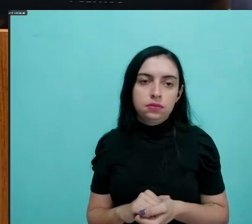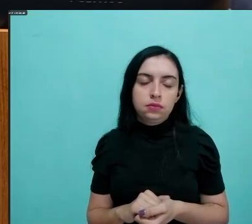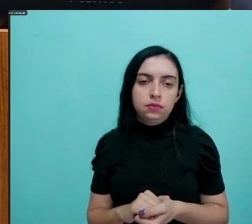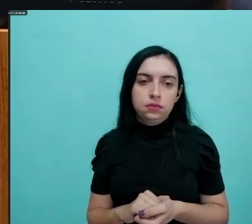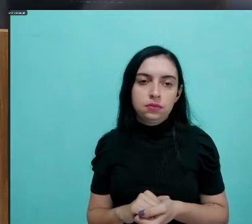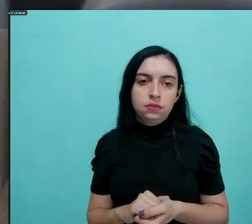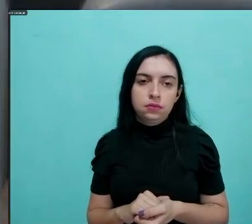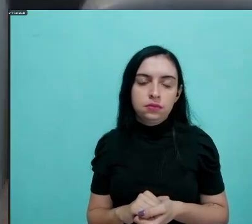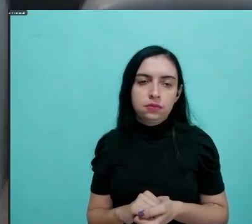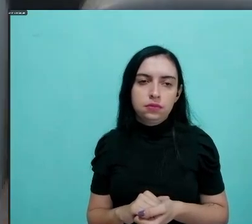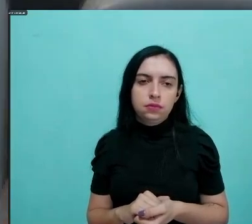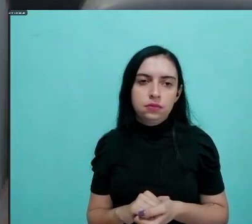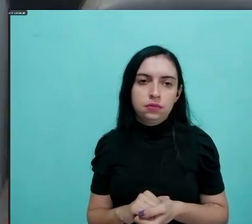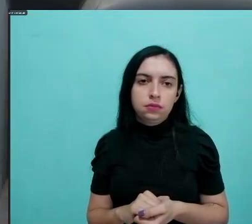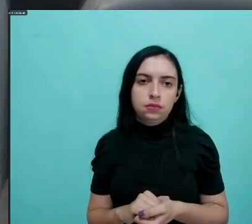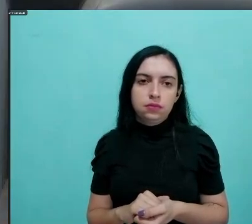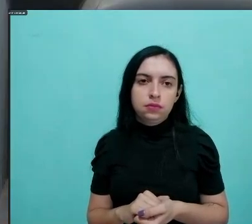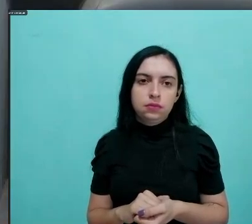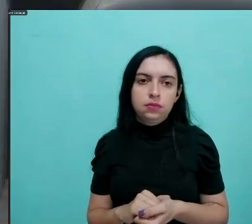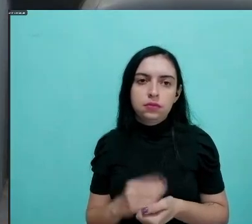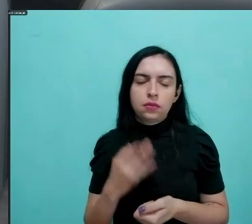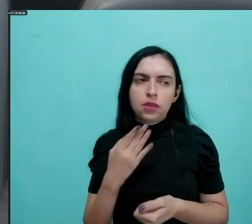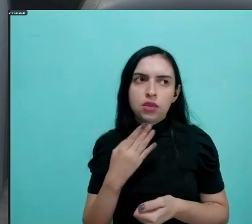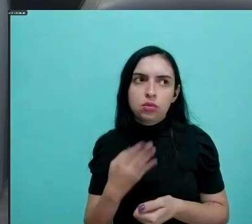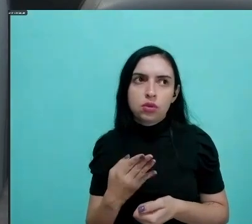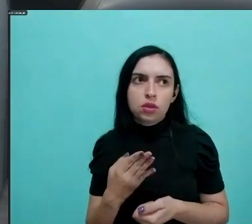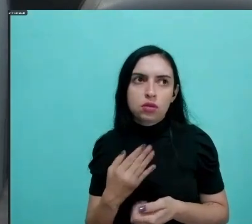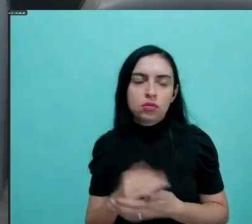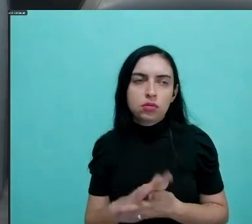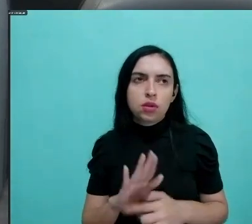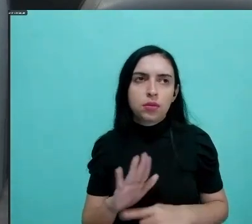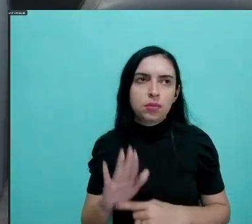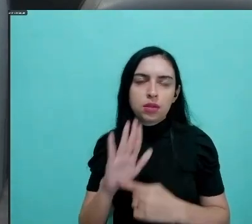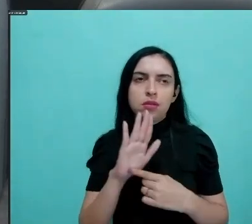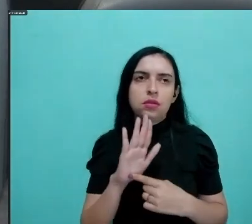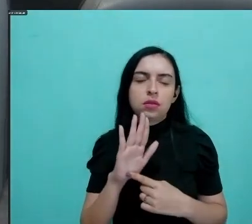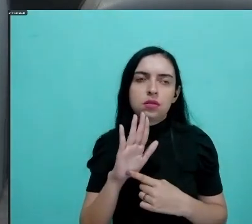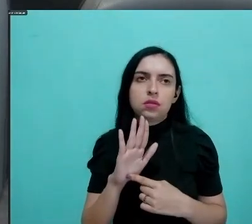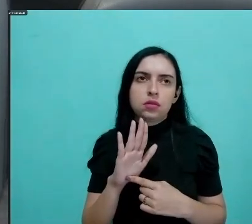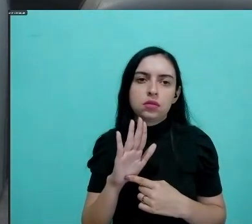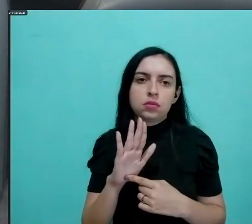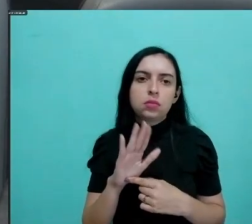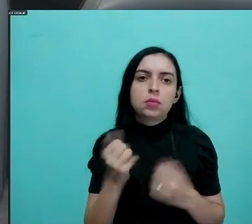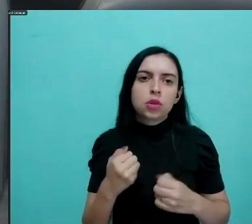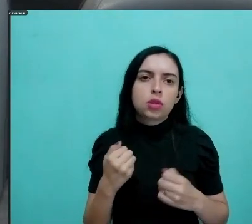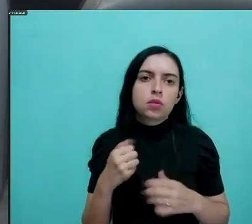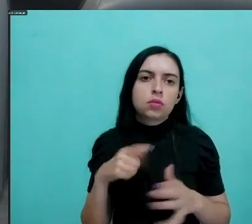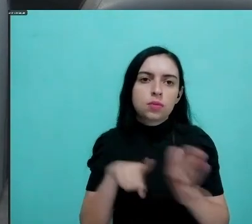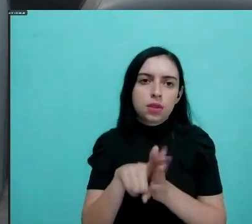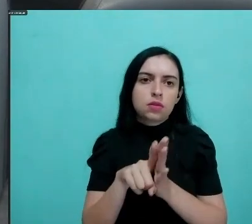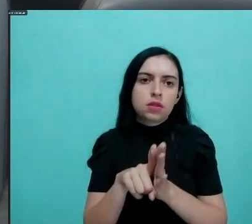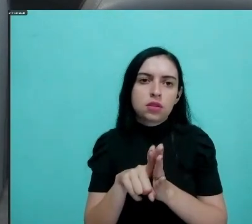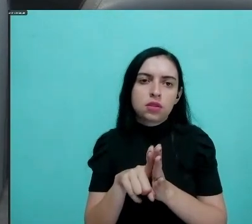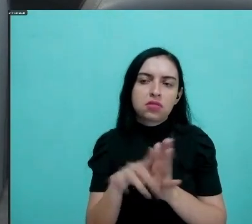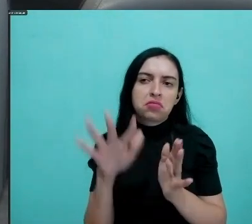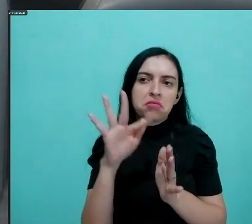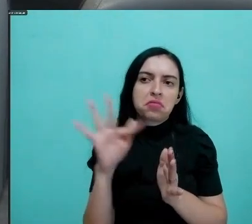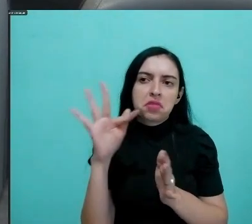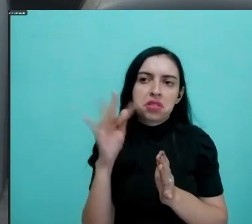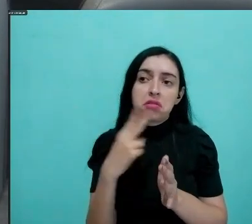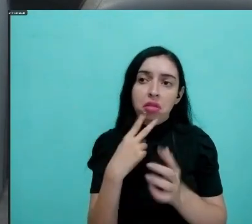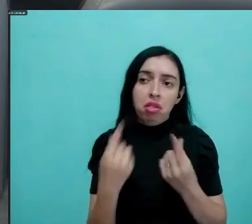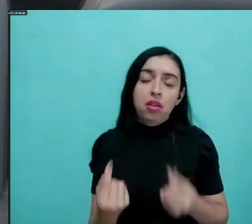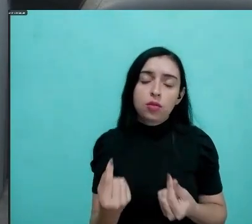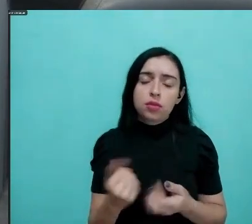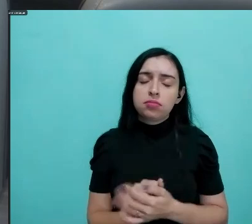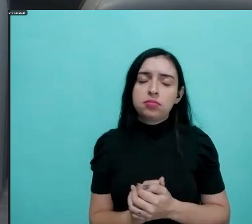D'abord, mes félicitations au professeur pour son présentation. Posso fazer a pergunta em francês, professor? Perfeitamente.